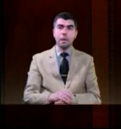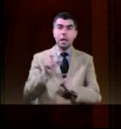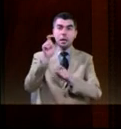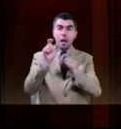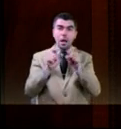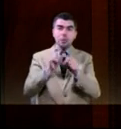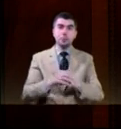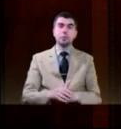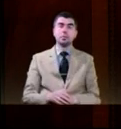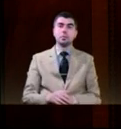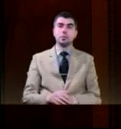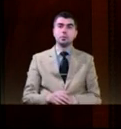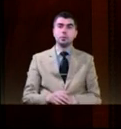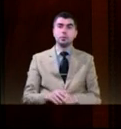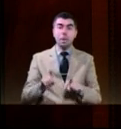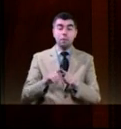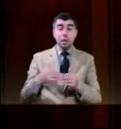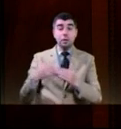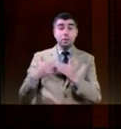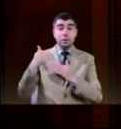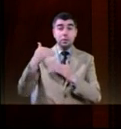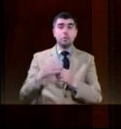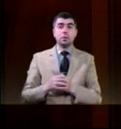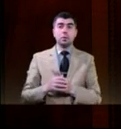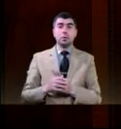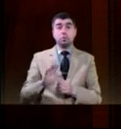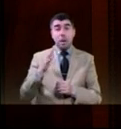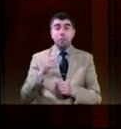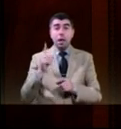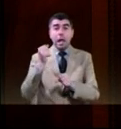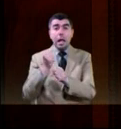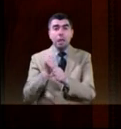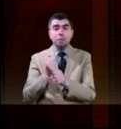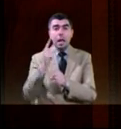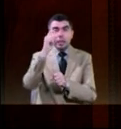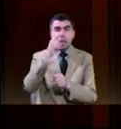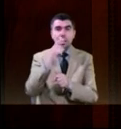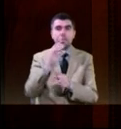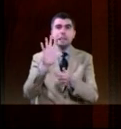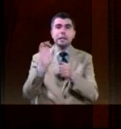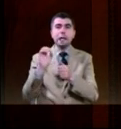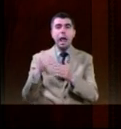الناس اللي غادي يدركهم السن وهما في واحد المهن صعيبة،